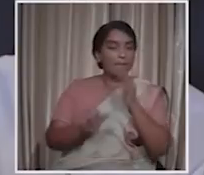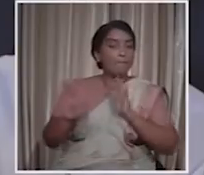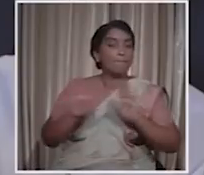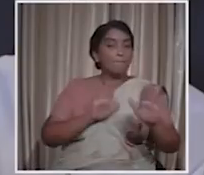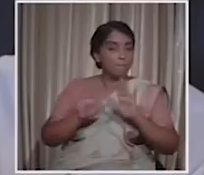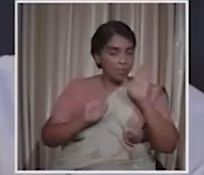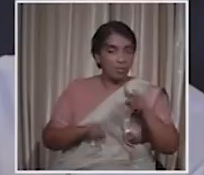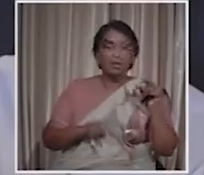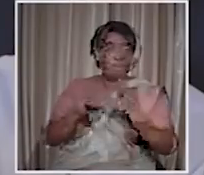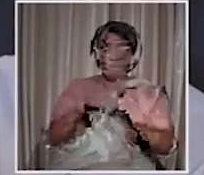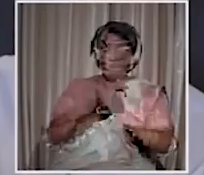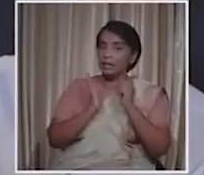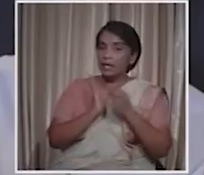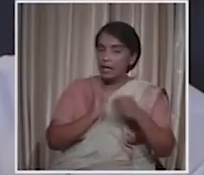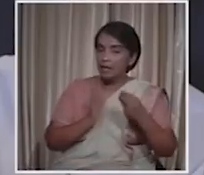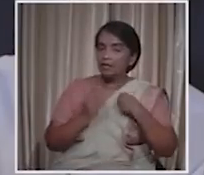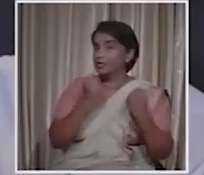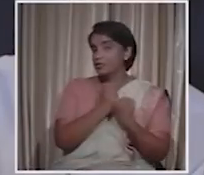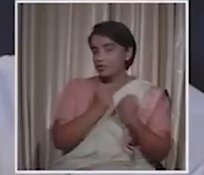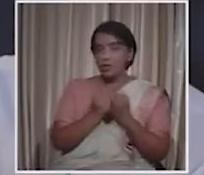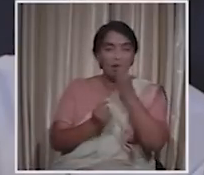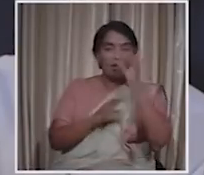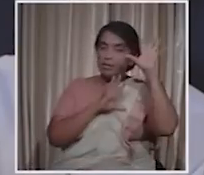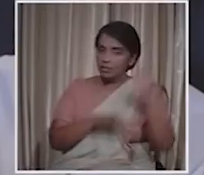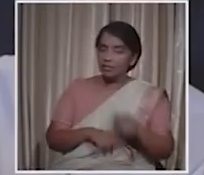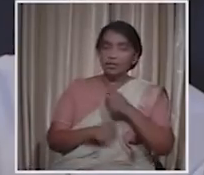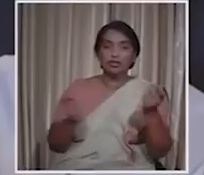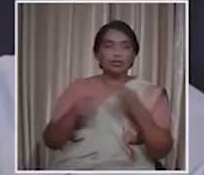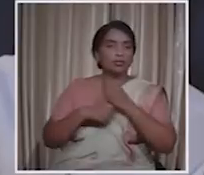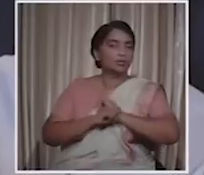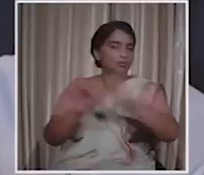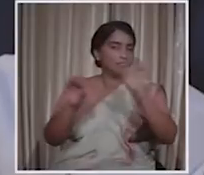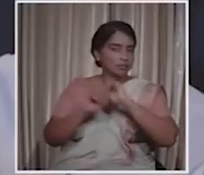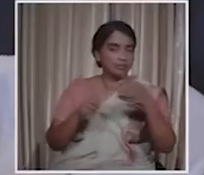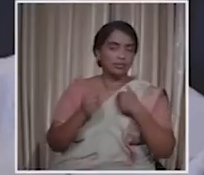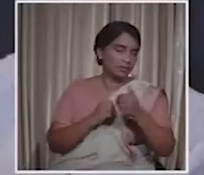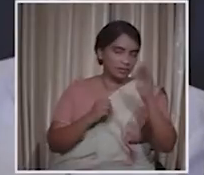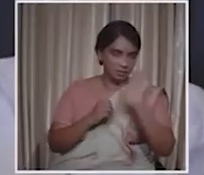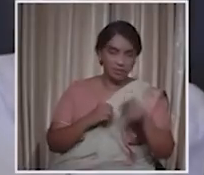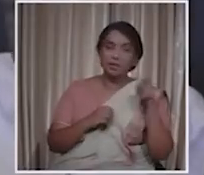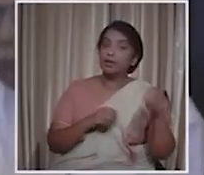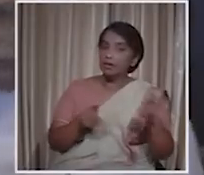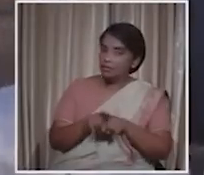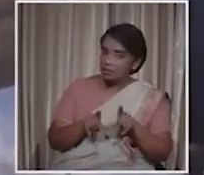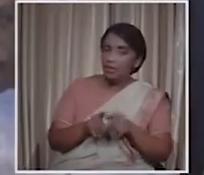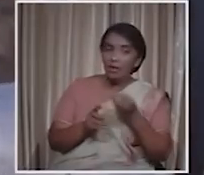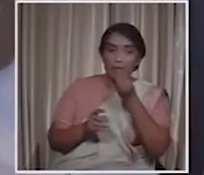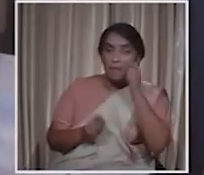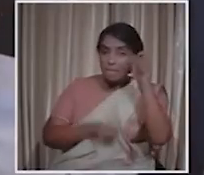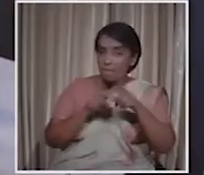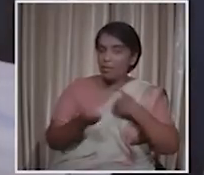කිරීම උදෙසා ඉන්දියන් ණය ආධාර යටතේ සහල් ගෙන්වා වෙළඳ පොළට ඉඟුත් කිරීමට අප පියවර ගන්නවා. ඒ මාගින්